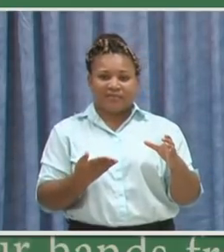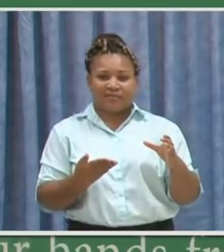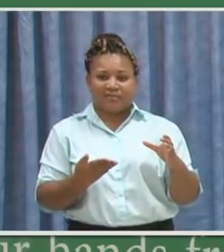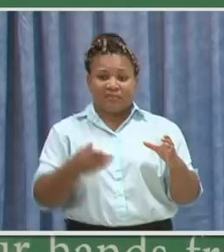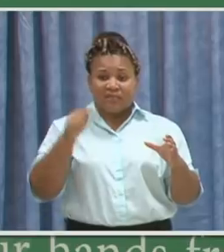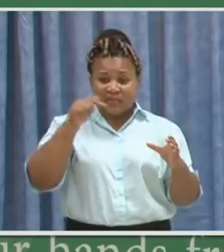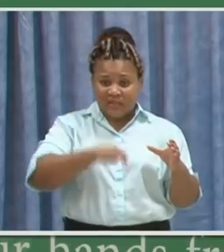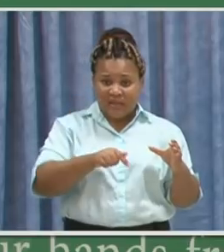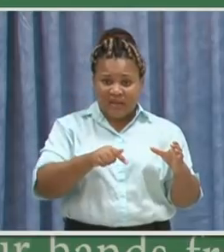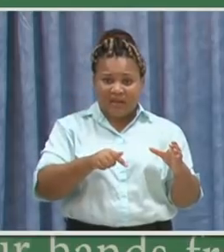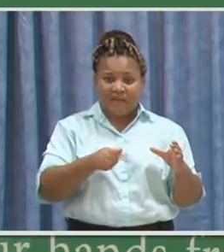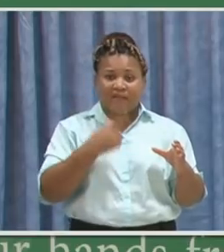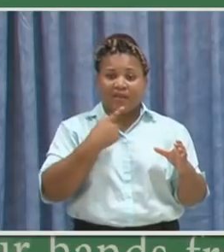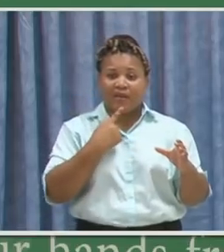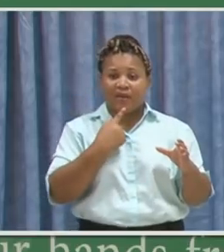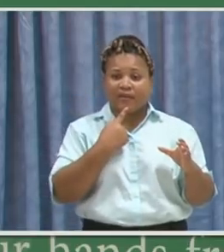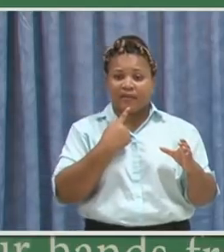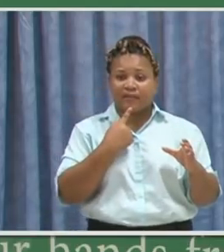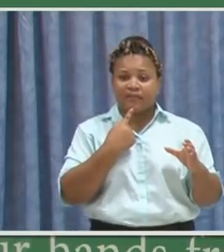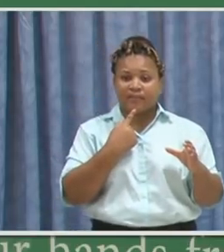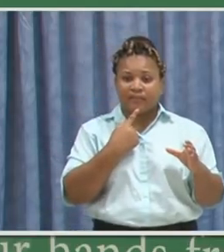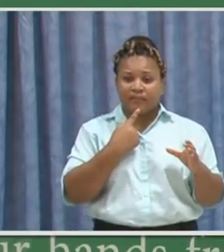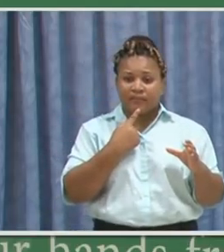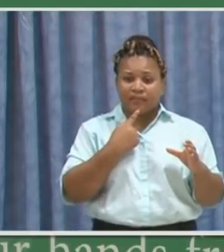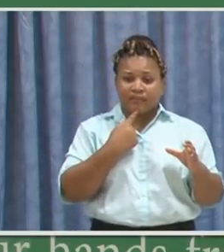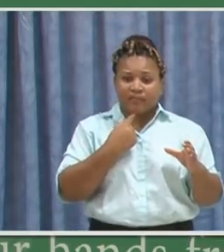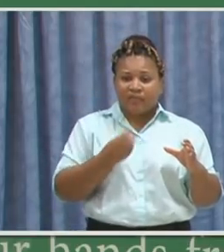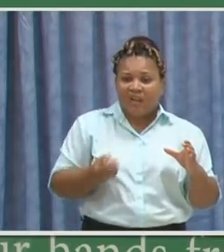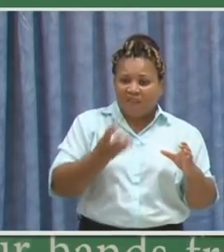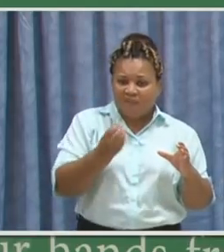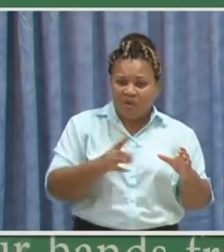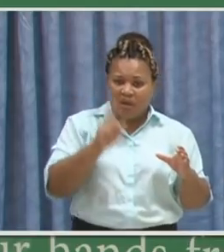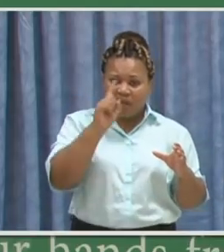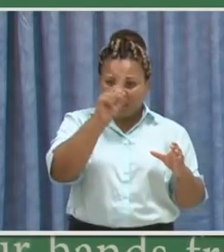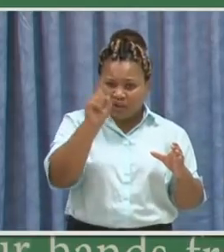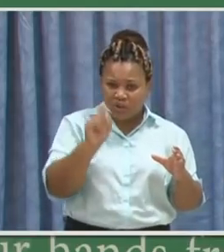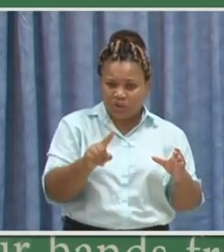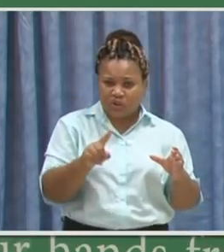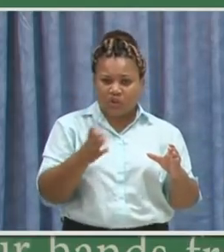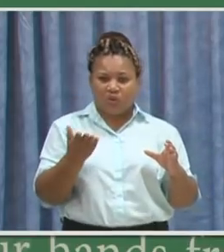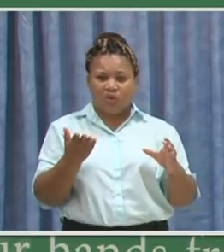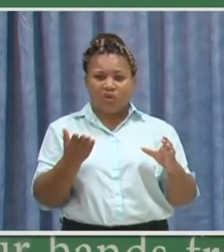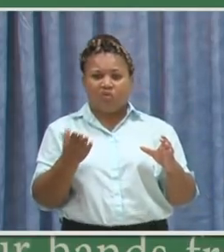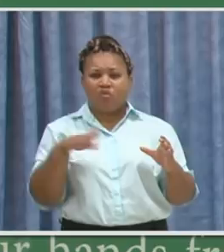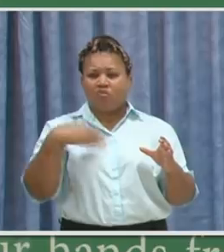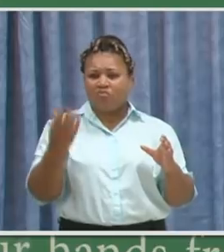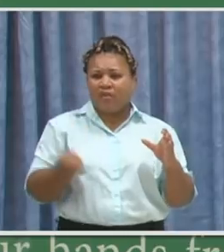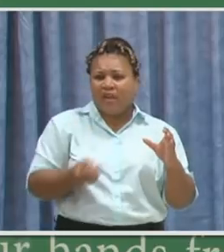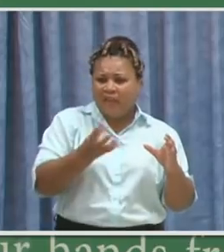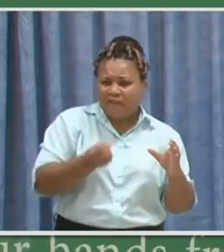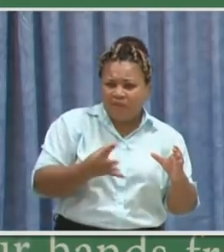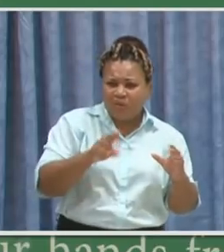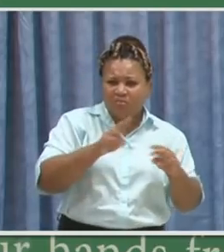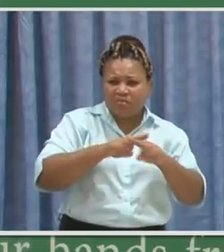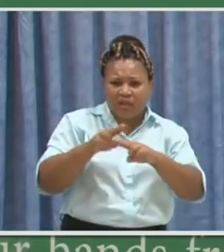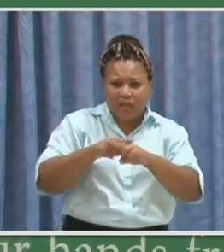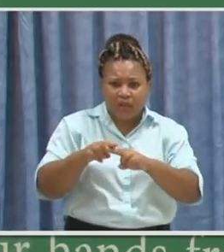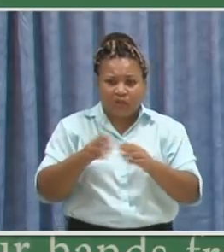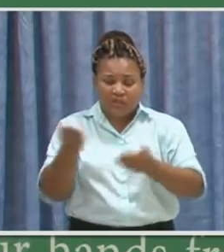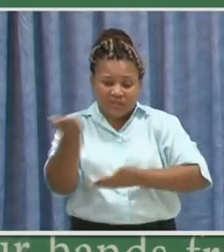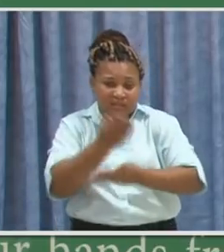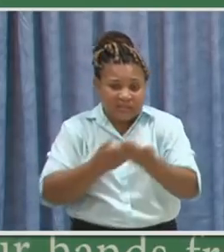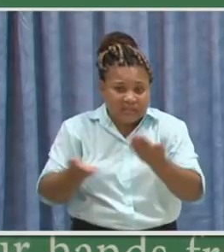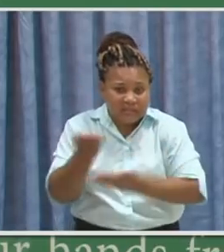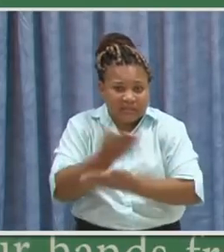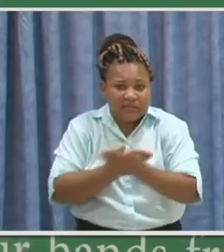réponse qu'ils nous donnent. Informe bon mesures qui gagne mettre en place et WHO IN ça bon active à un